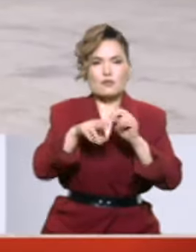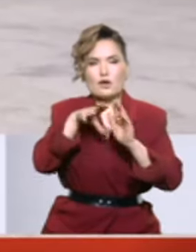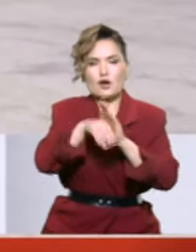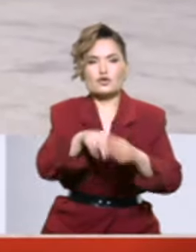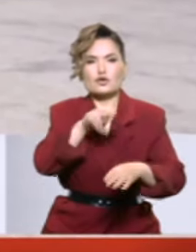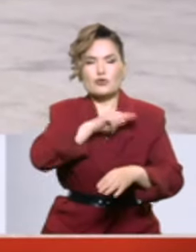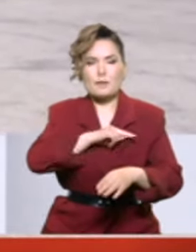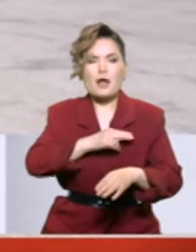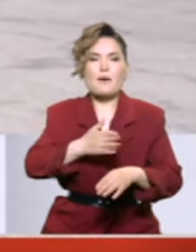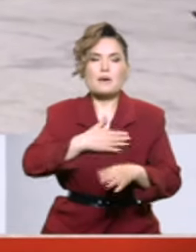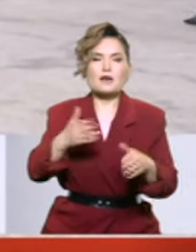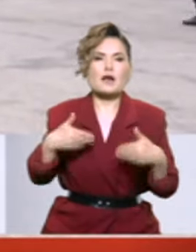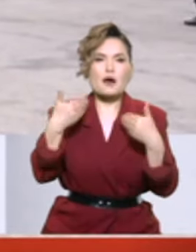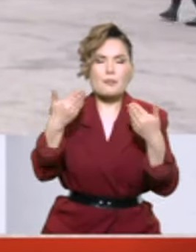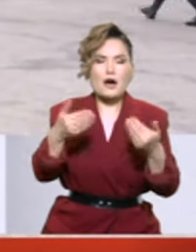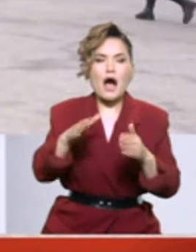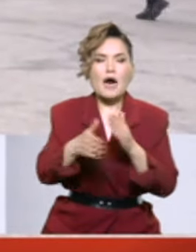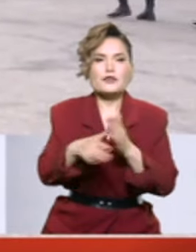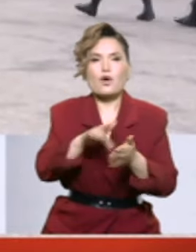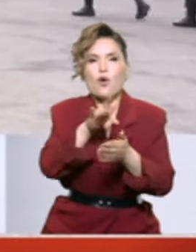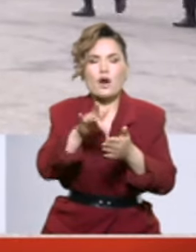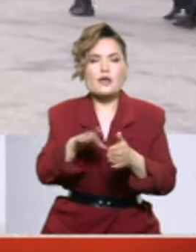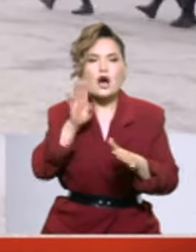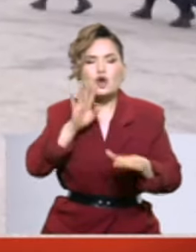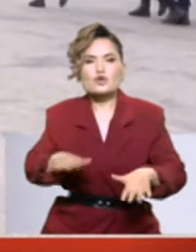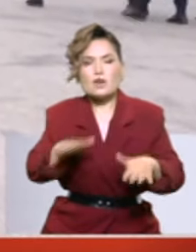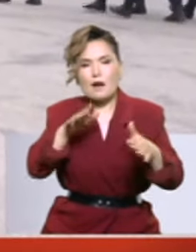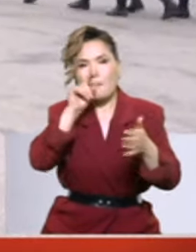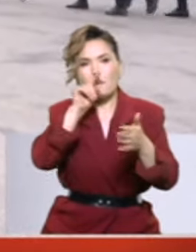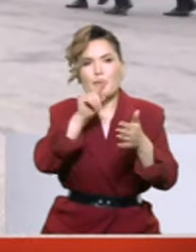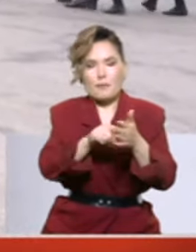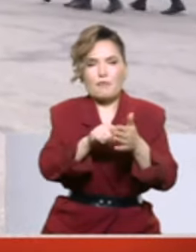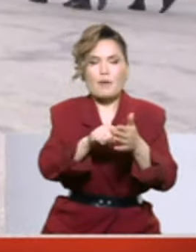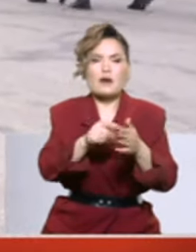тілегіміз осы Атырау қаласы су тасқынынан аман қалса екен деген тілек.